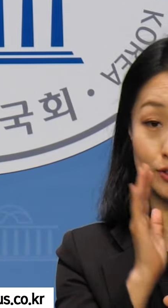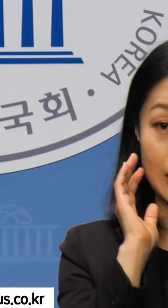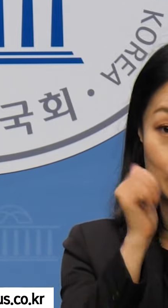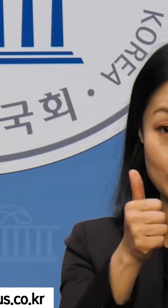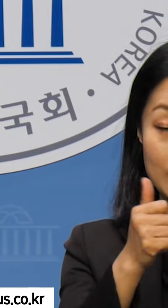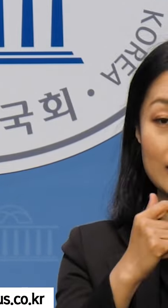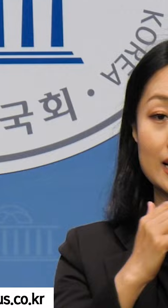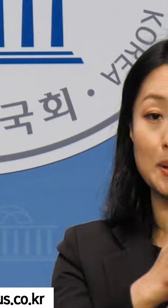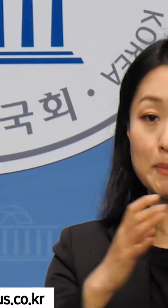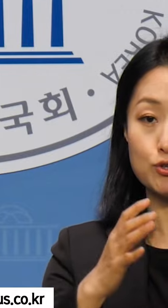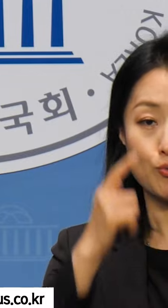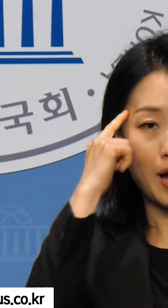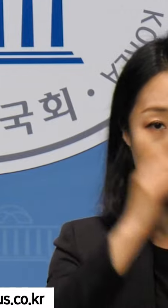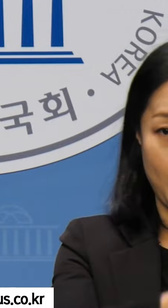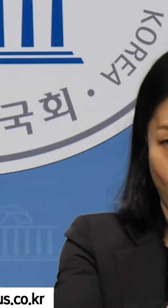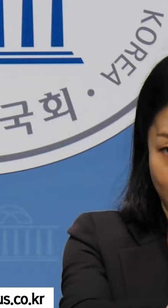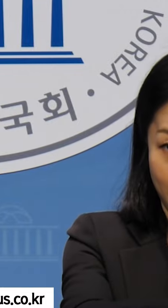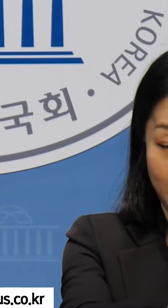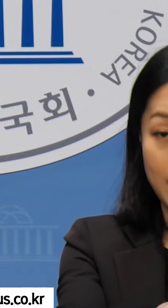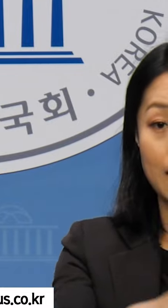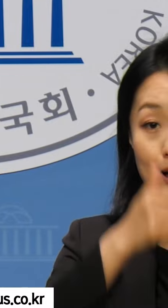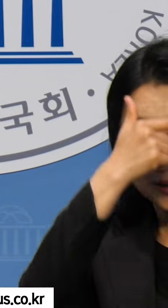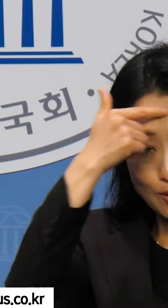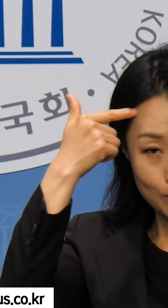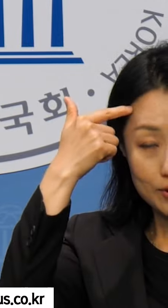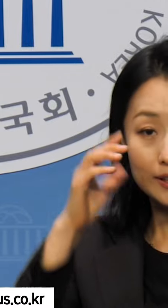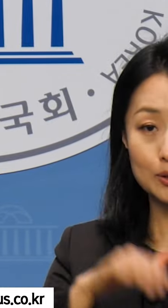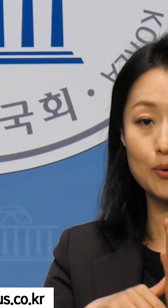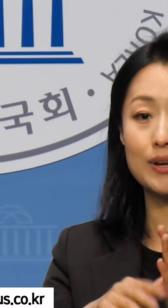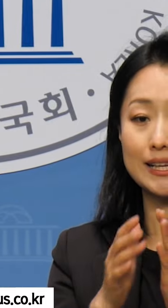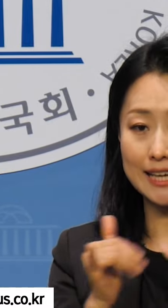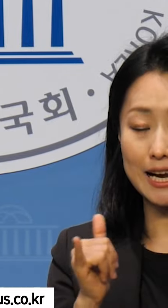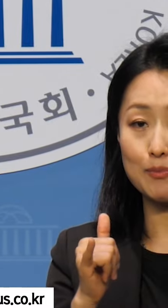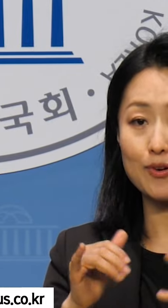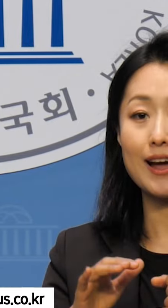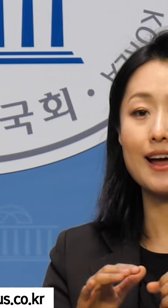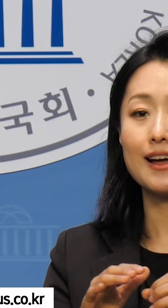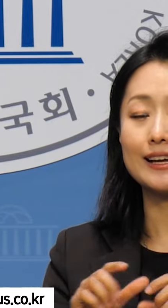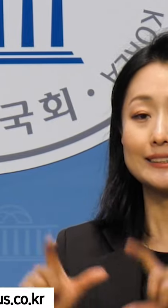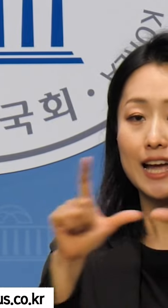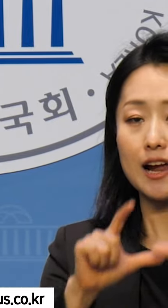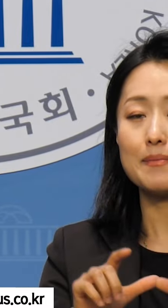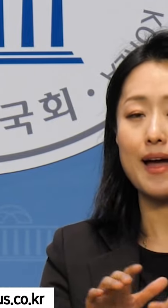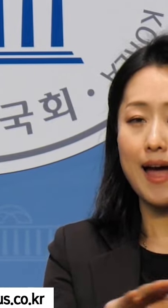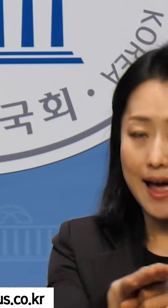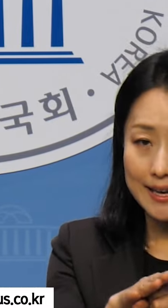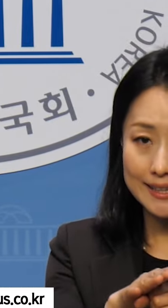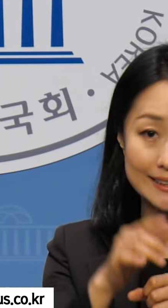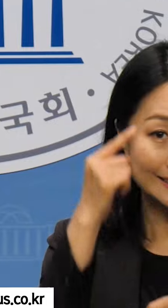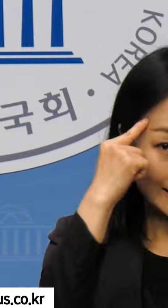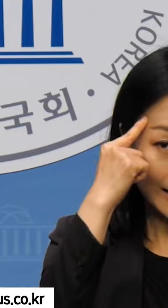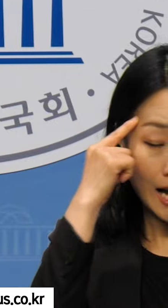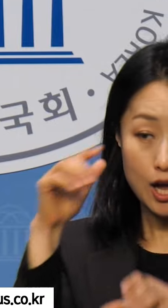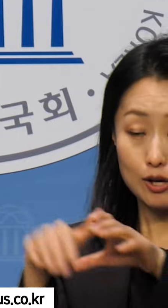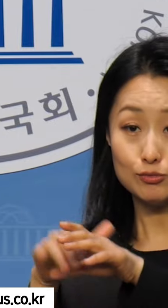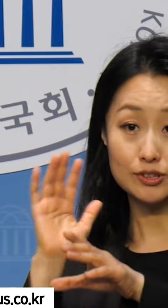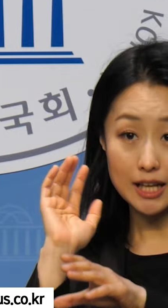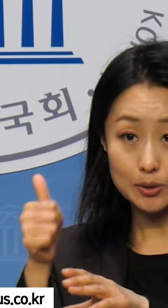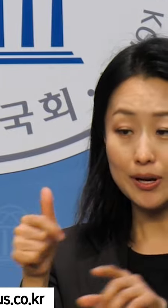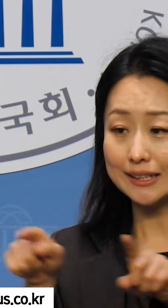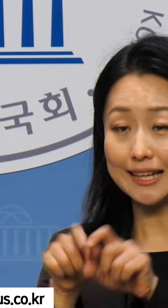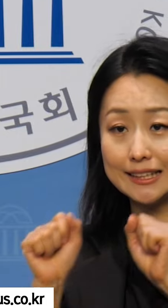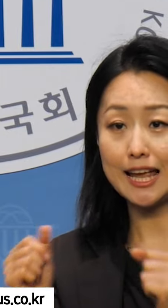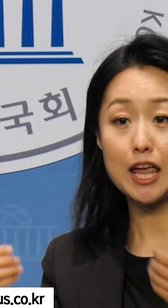민주와 평화를 향한 결기, 노무현 대통령님의 사람과 삶을 아끼는 사상, 문재인 대통령님의